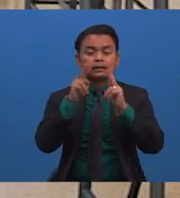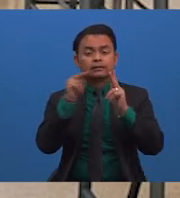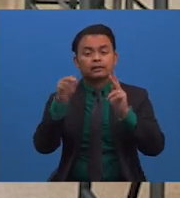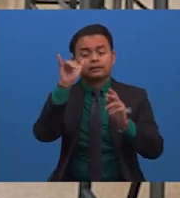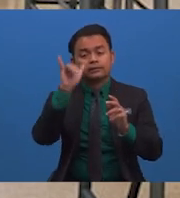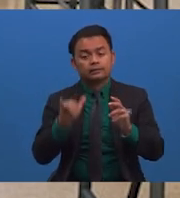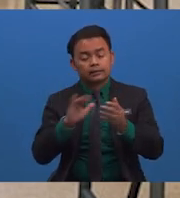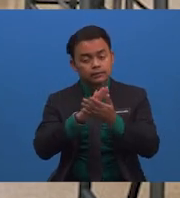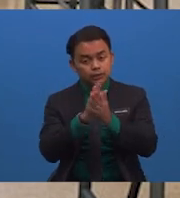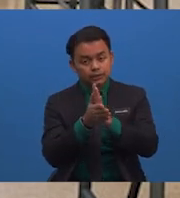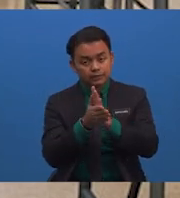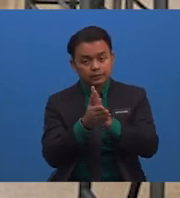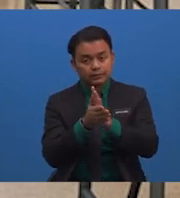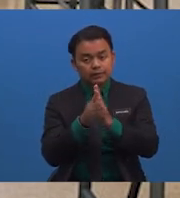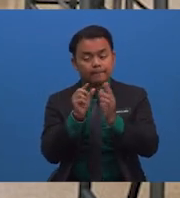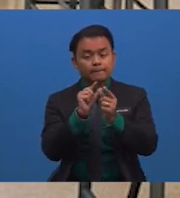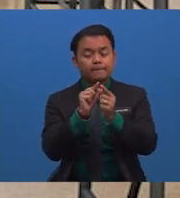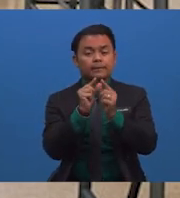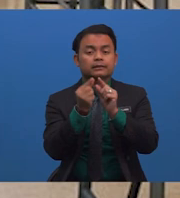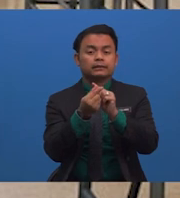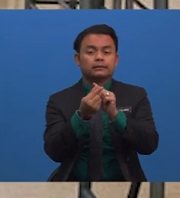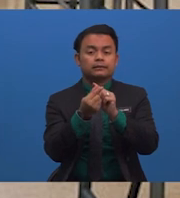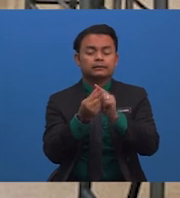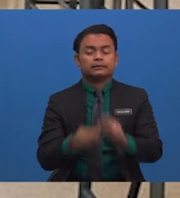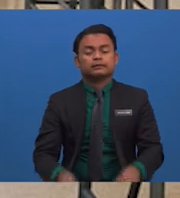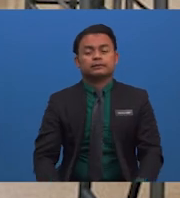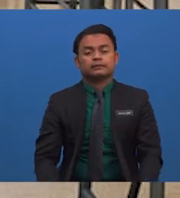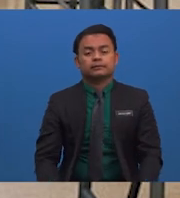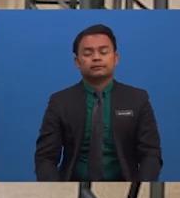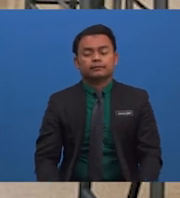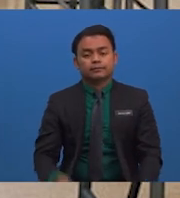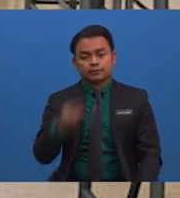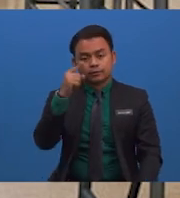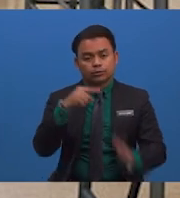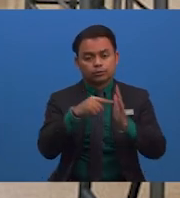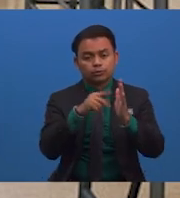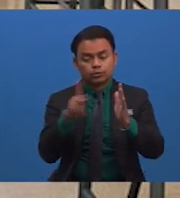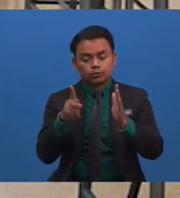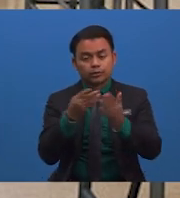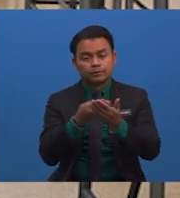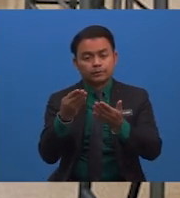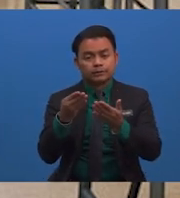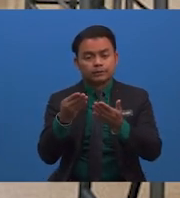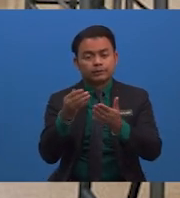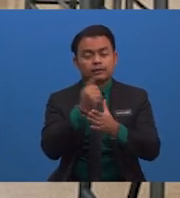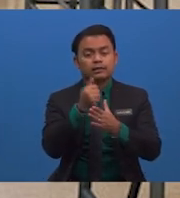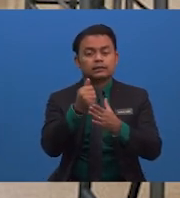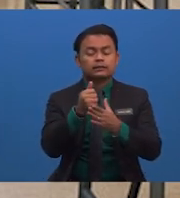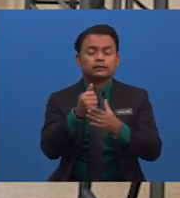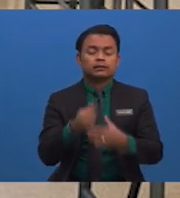untuk menunjukkan benda atau perkara. Kata ganti nama tunjuk ada